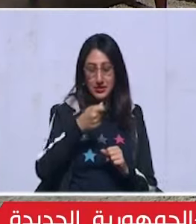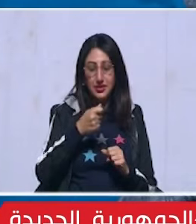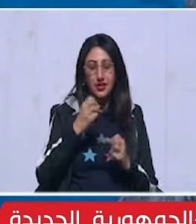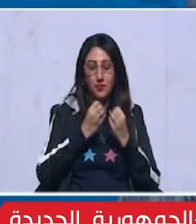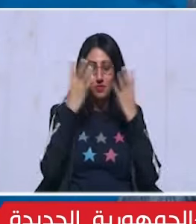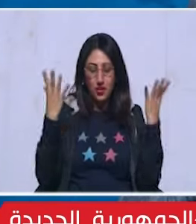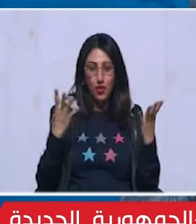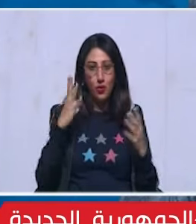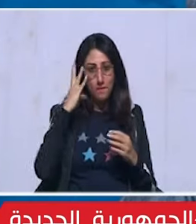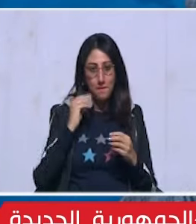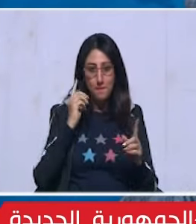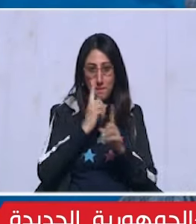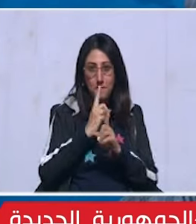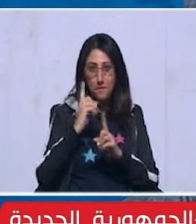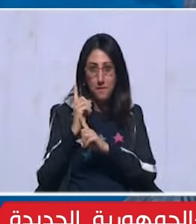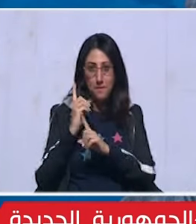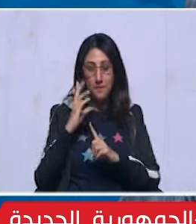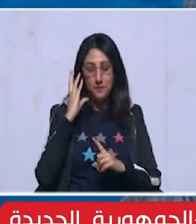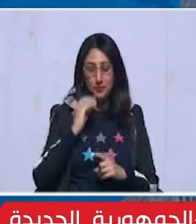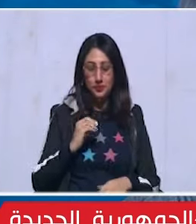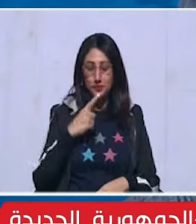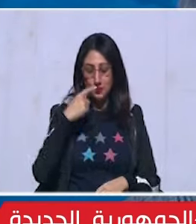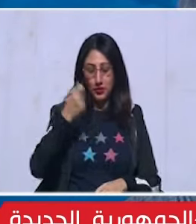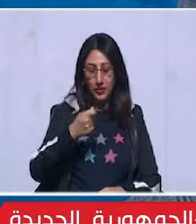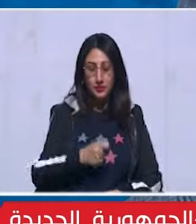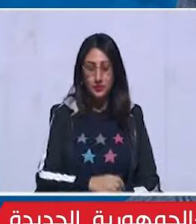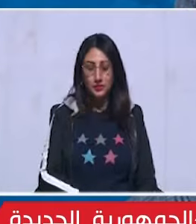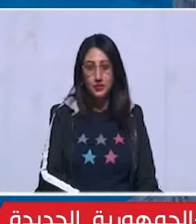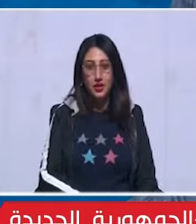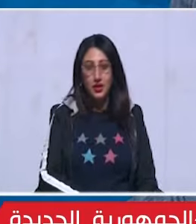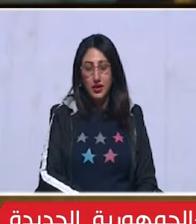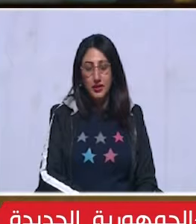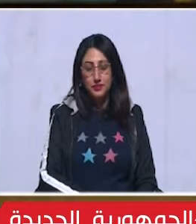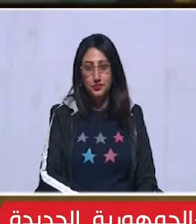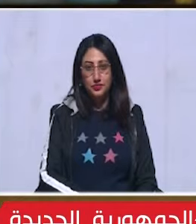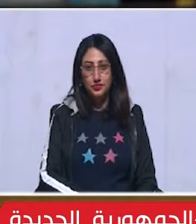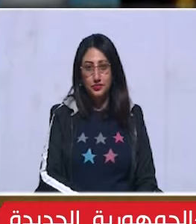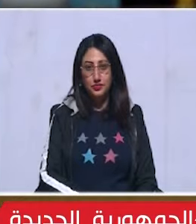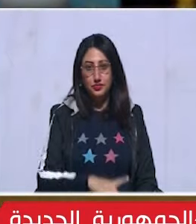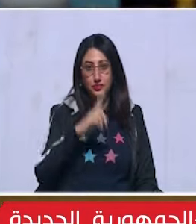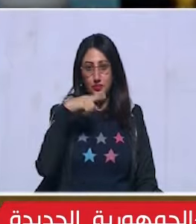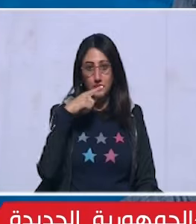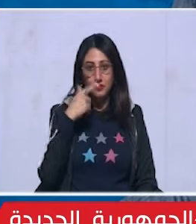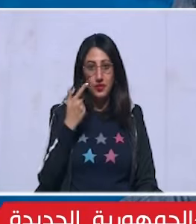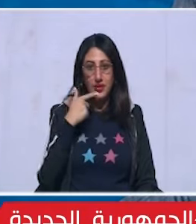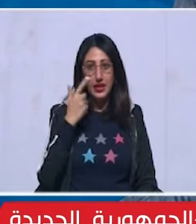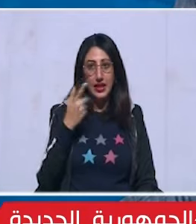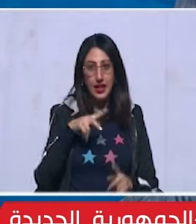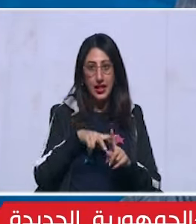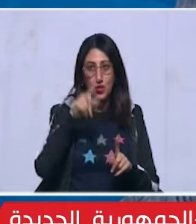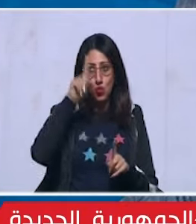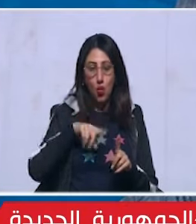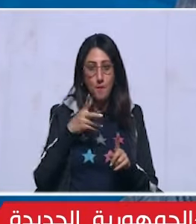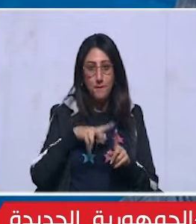وسعداء جدا كل عام وانتم بخير دكتور رمضان خليني ابدا مع حضرتك هل نقدر نحدد بالضبط ليله الاسراء والمعراج ولا هي